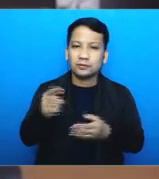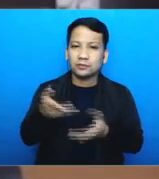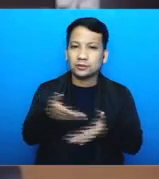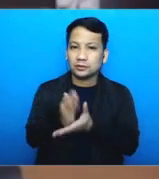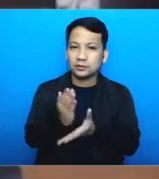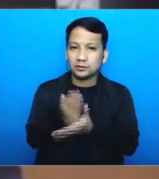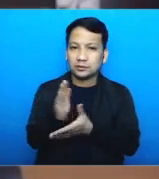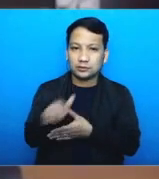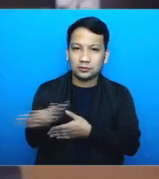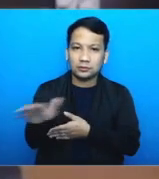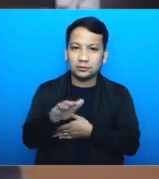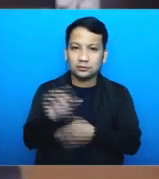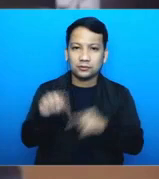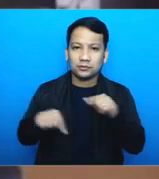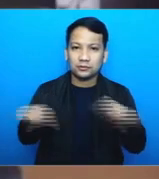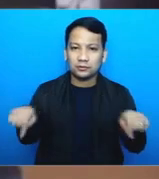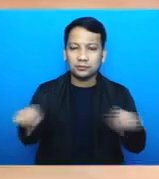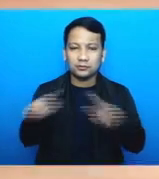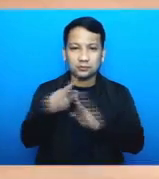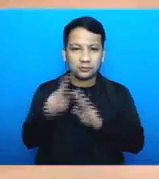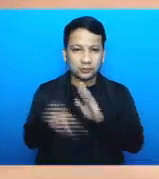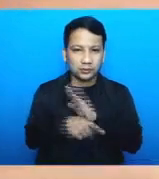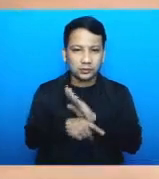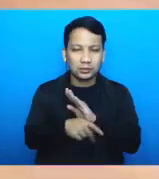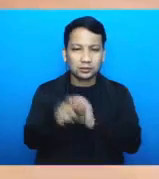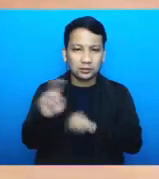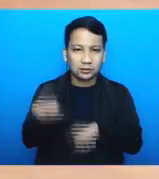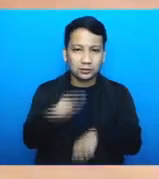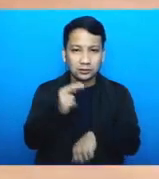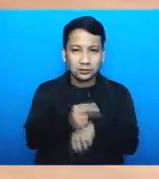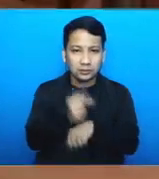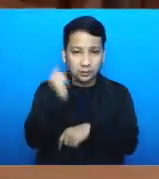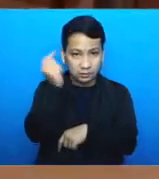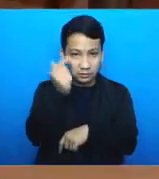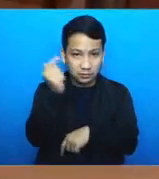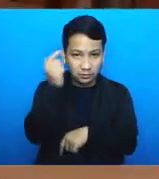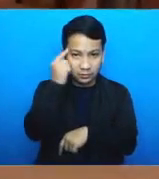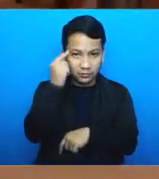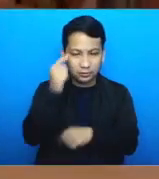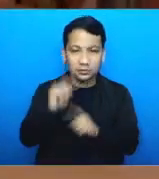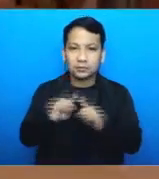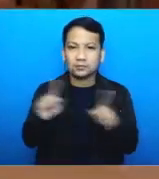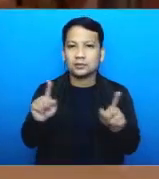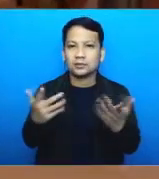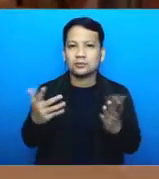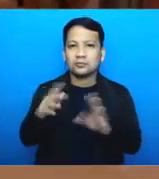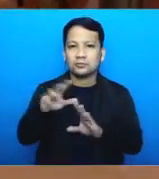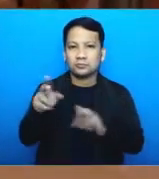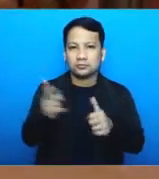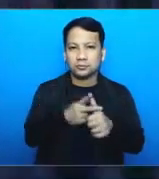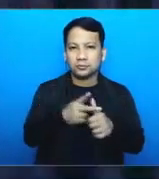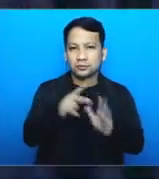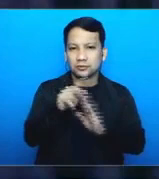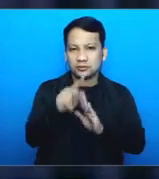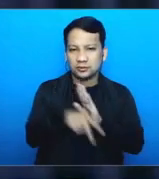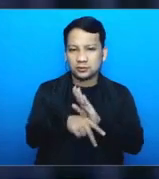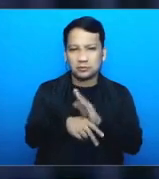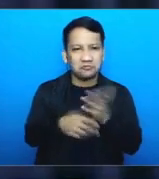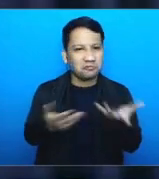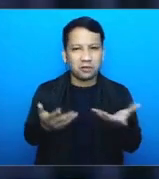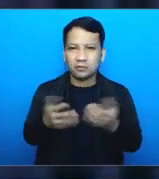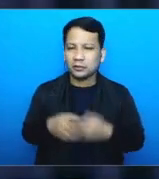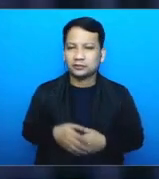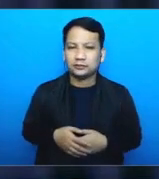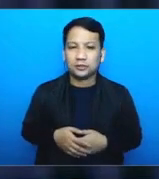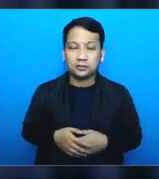iba-iba pang protocol ng ating national government. Pero sa ngayon, wala pa ito sa priorities ng palasyo. Sa tingin ko ngayon, dahil